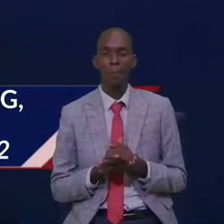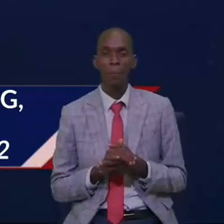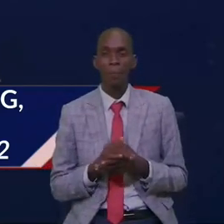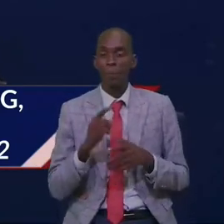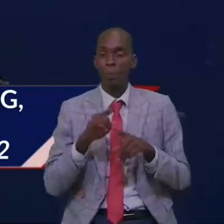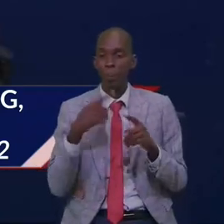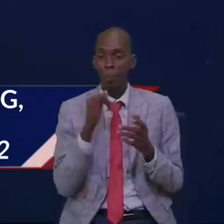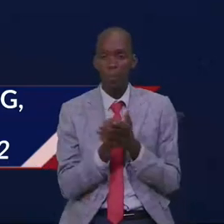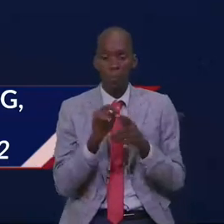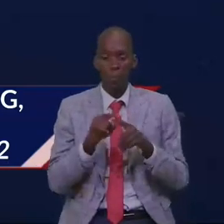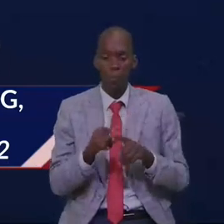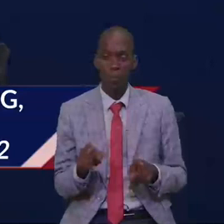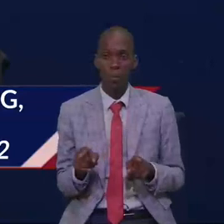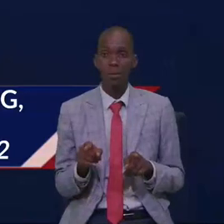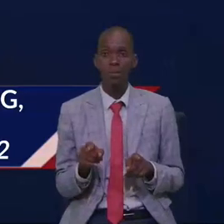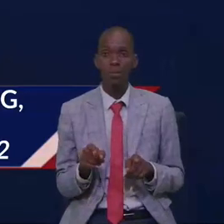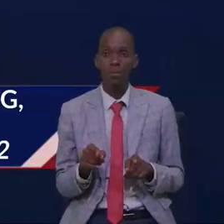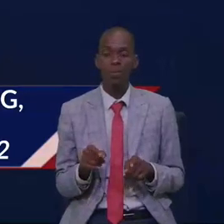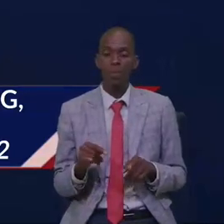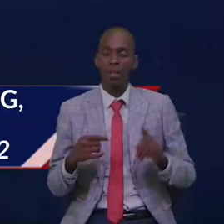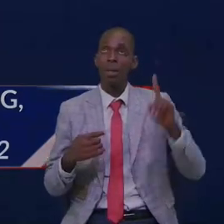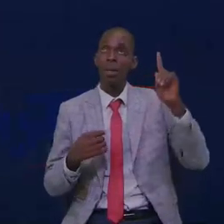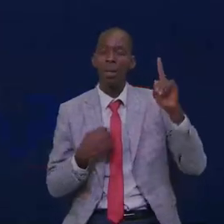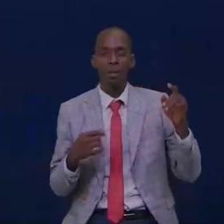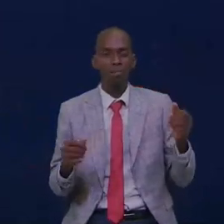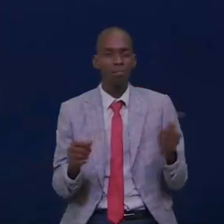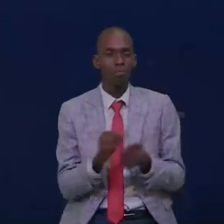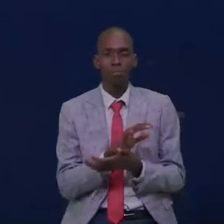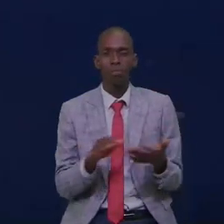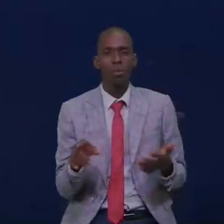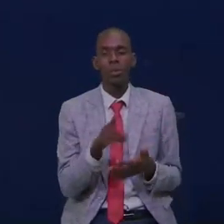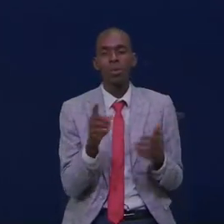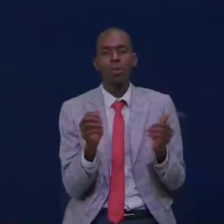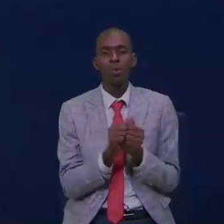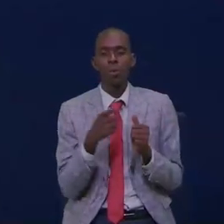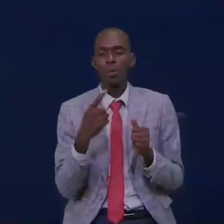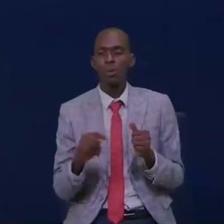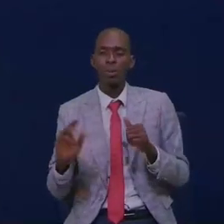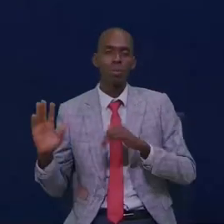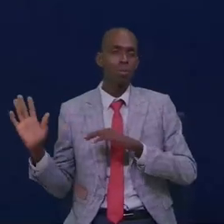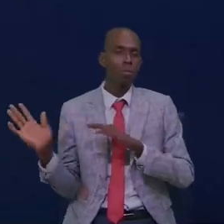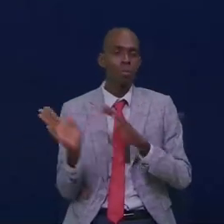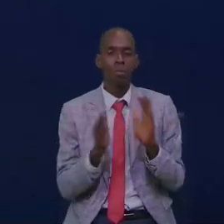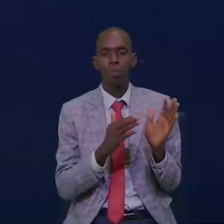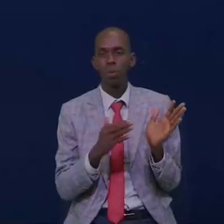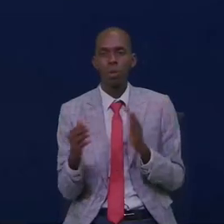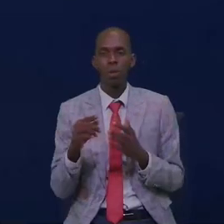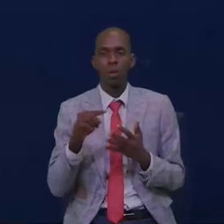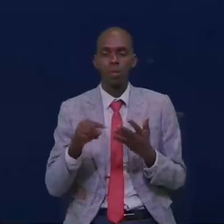ai dispersés par toutes les nations qu'ils ne connaissaient